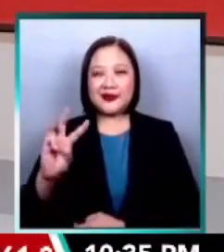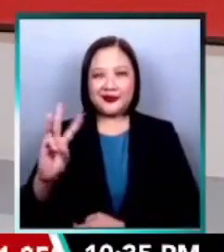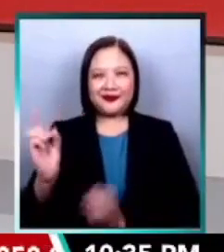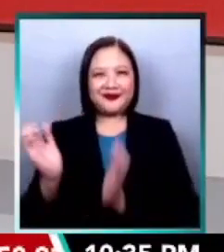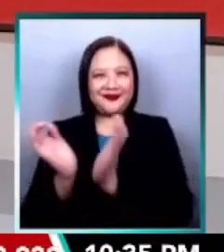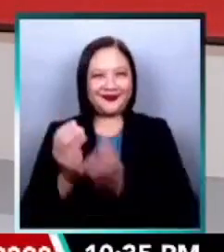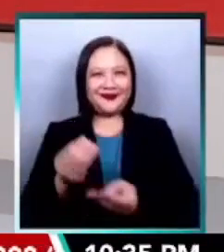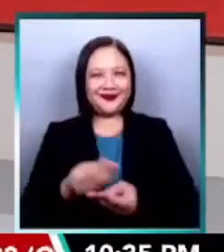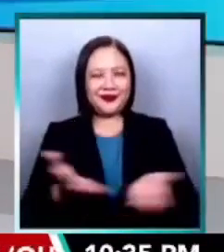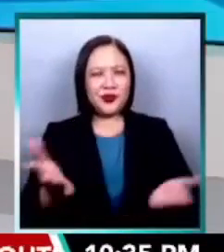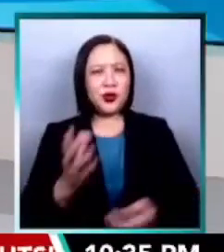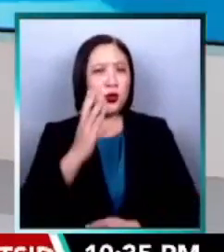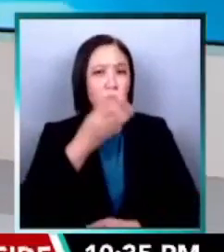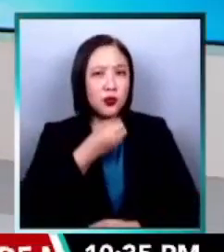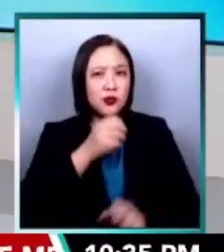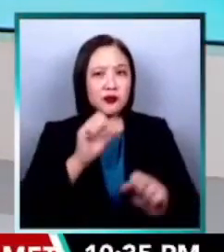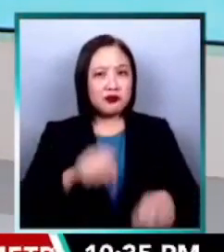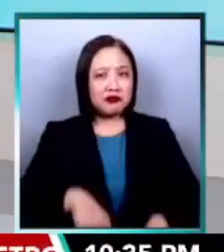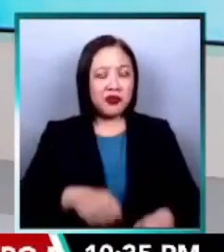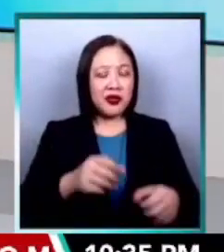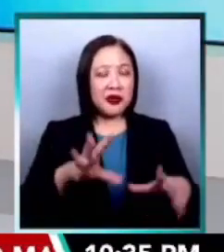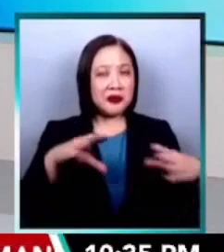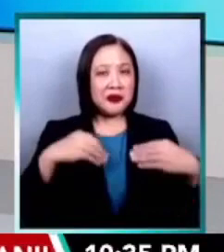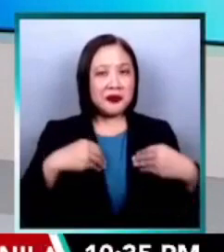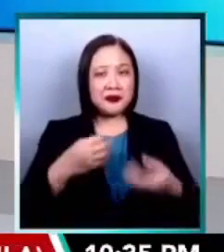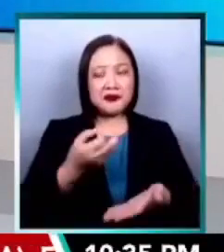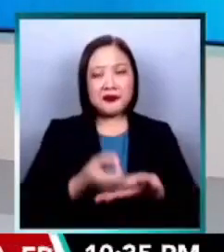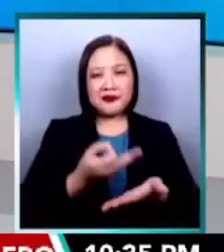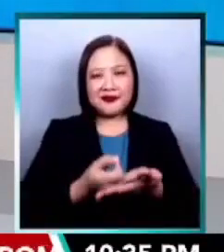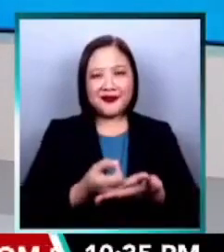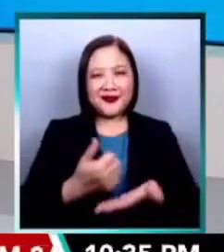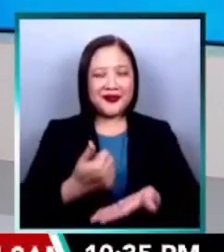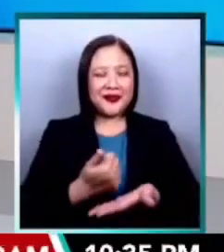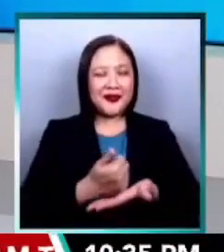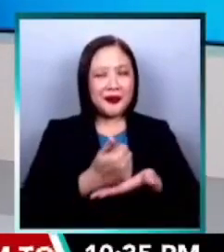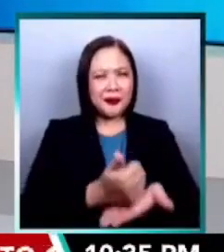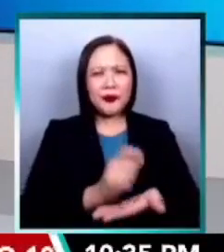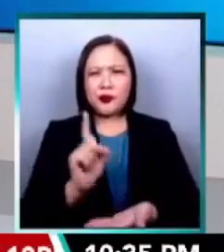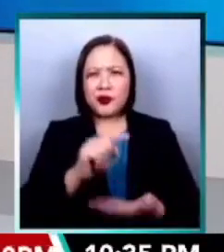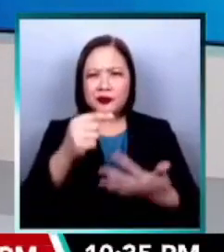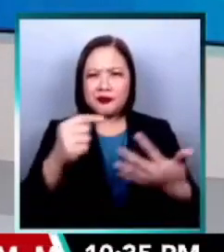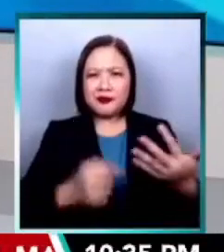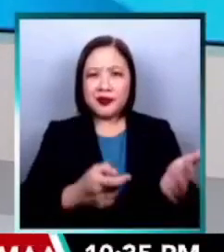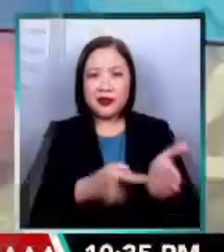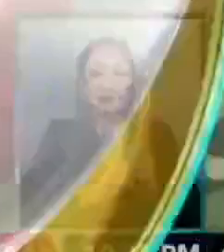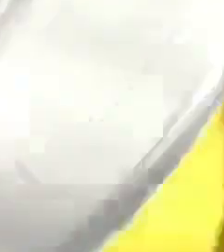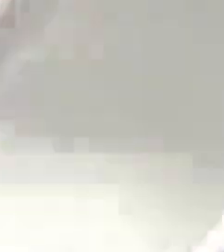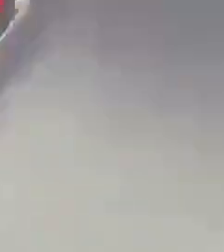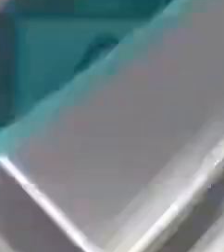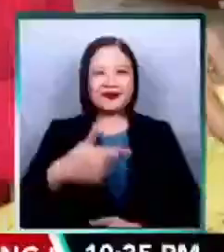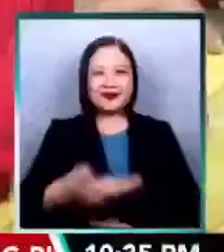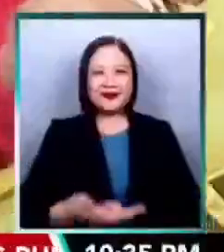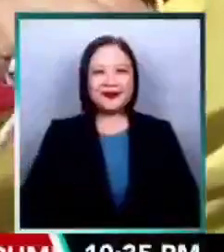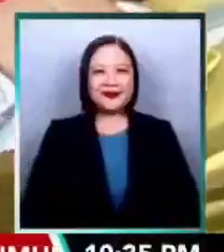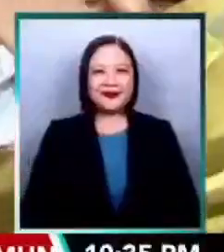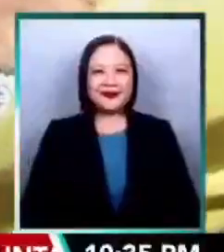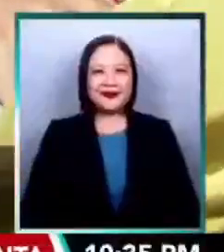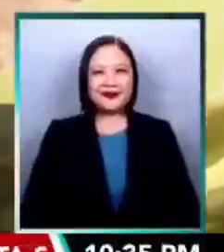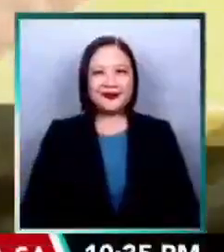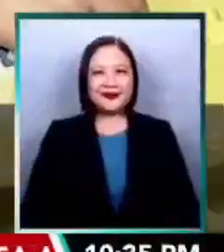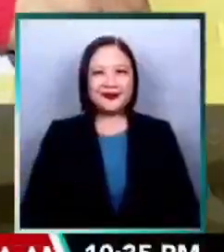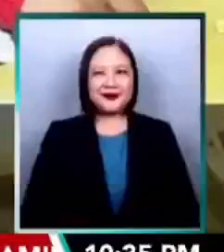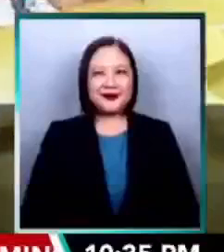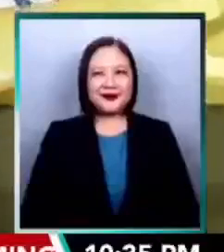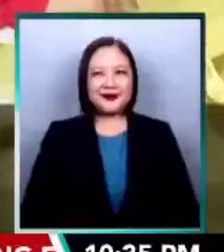sino-sino ang mga pwedeng makatanggap ng tulong at ang requirements. Alamin sa report ni Cedric Castillo. Opo,